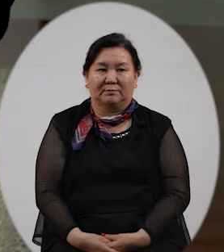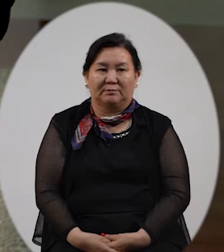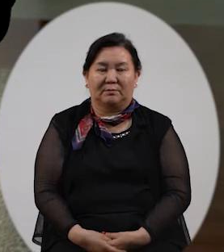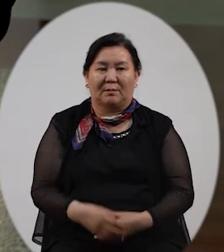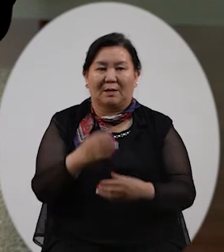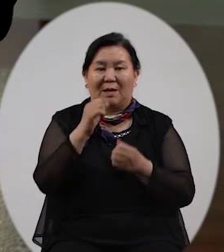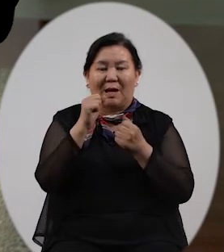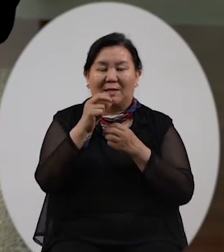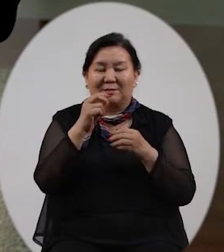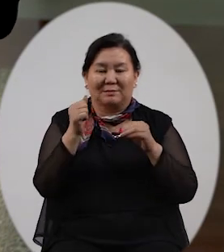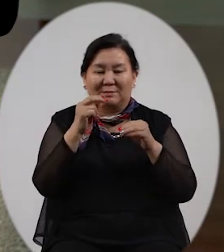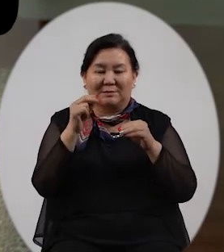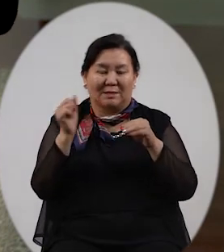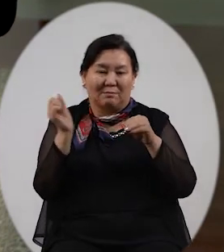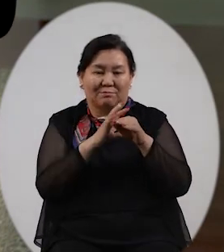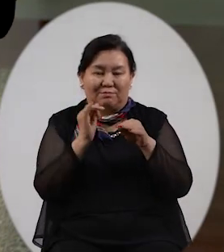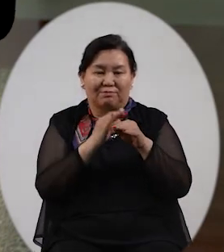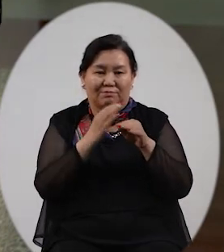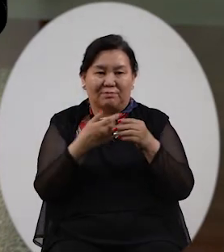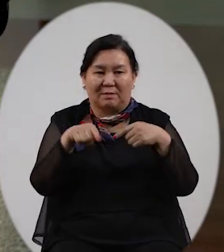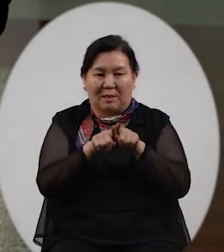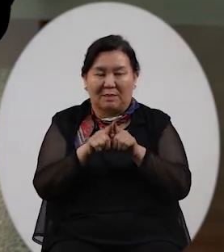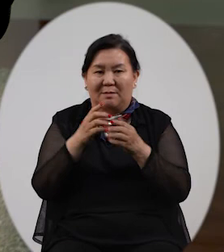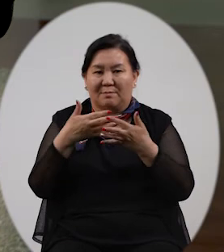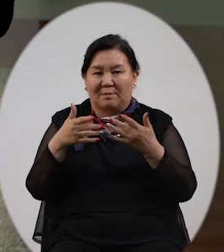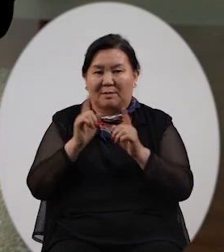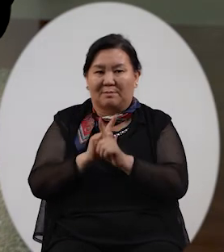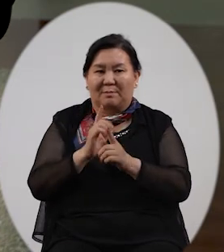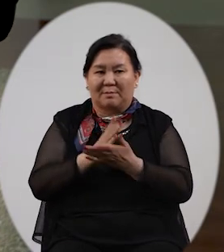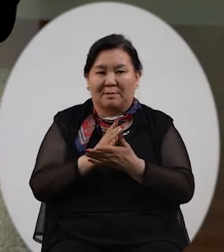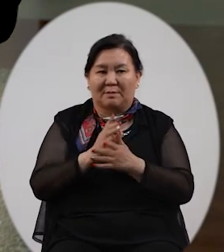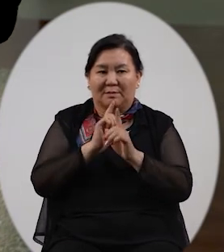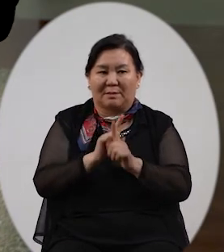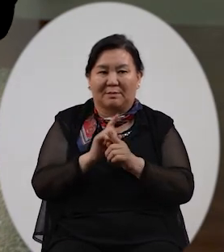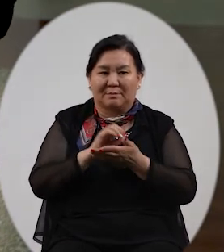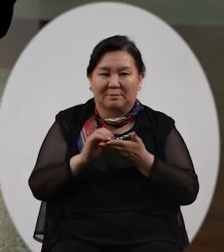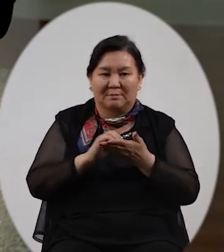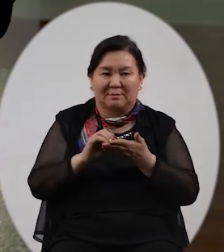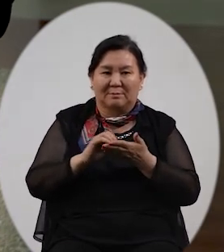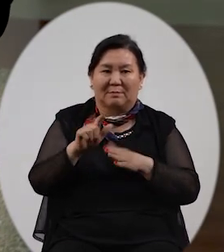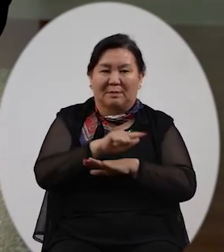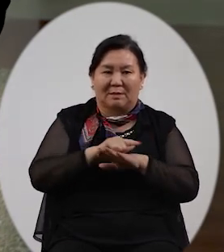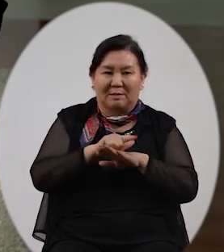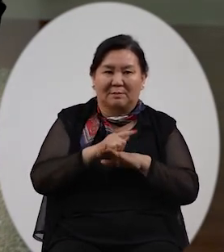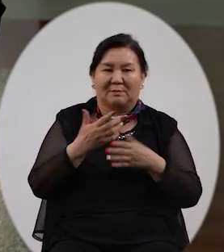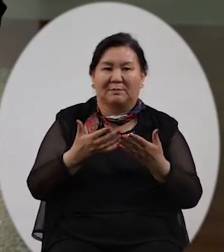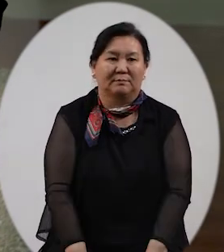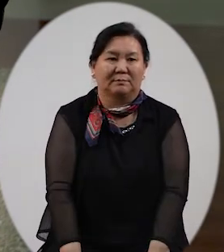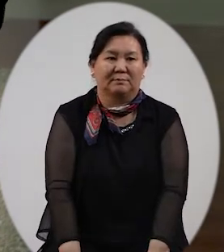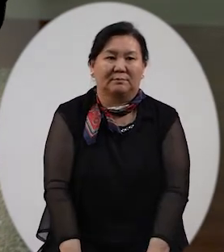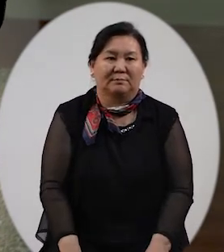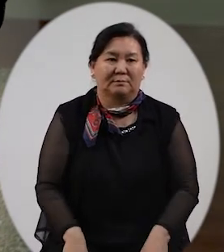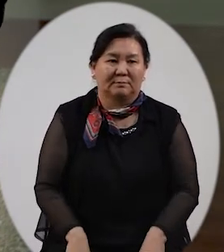За ачаа дагалдах бичиг баримтд бол дараах зүйлсөд тусгагдсан энийг нарийн ярих юм бол дагалдах бичиг үйлцсэн газар огно бол орно. Тэгэхээр өөрөөр хэлэх юм